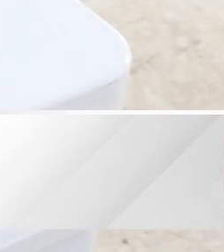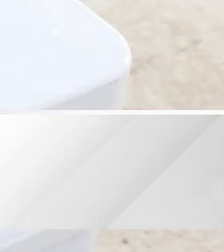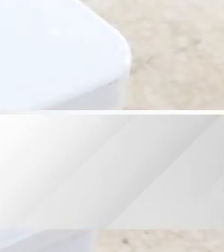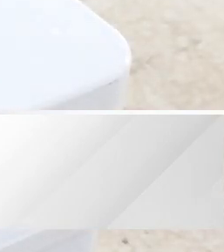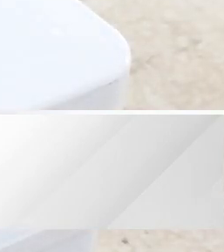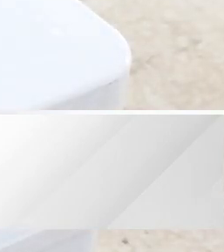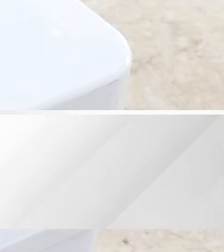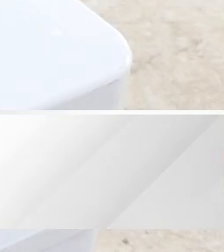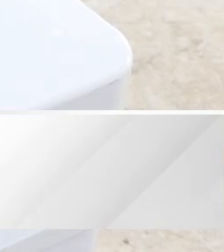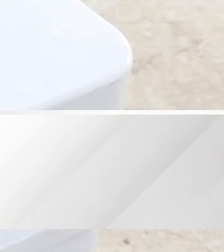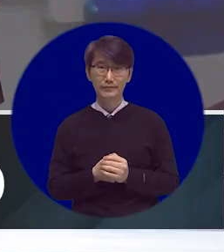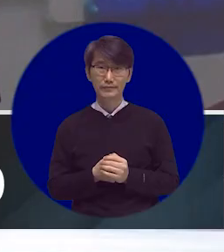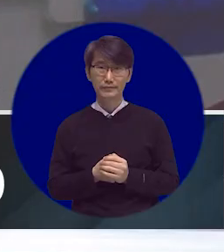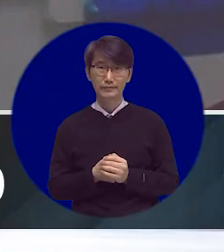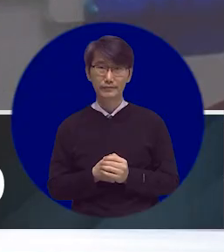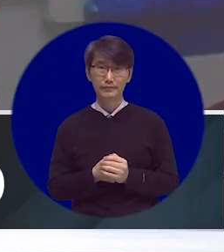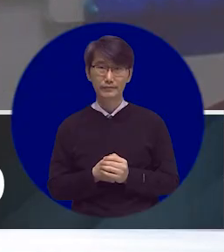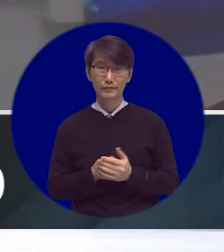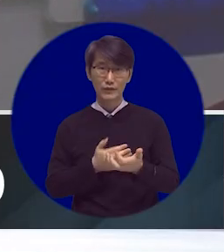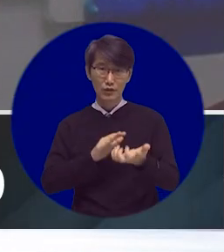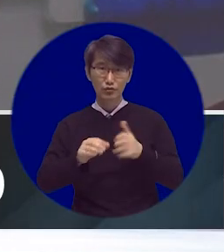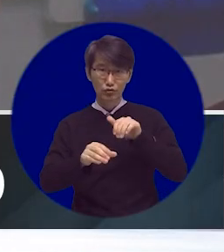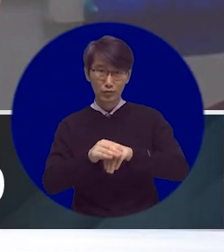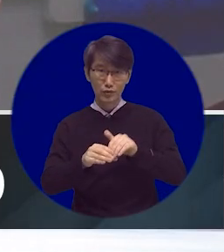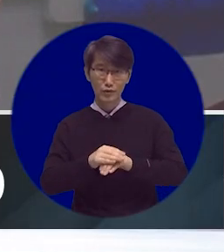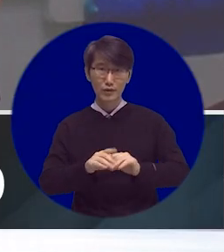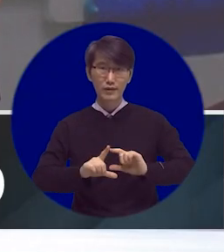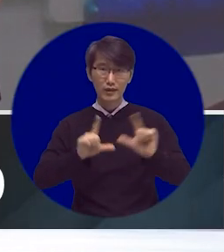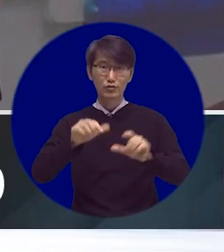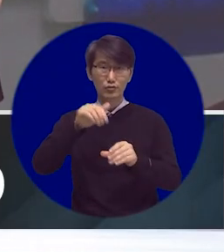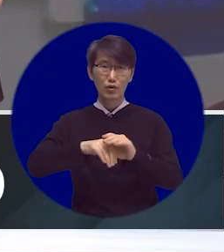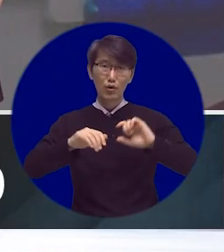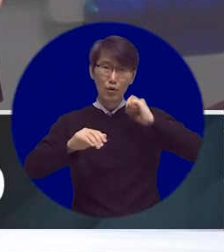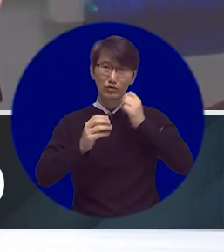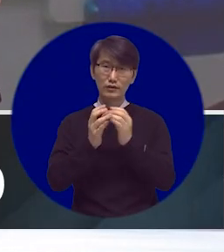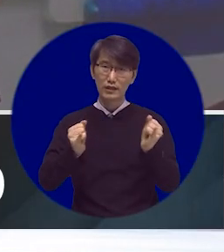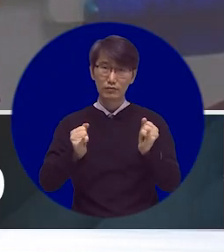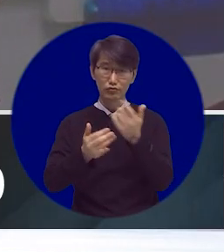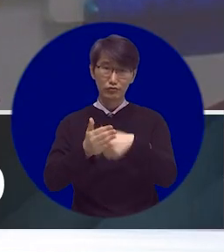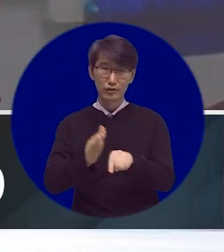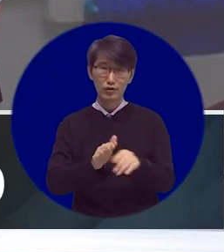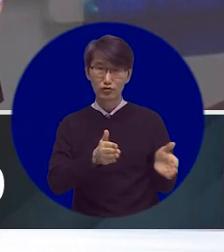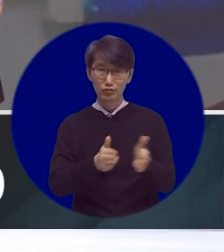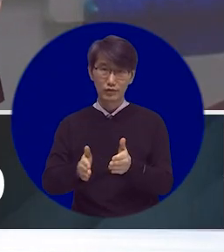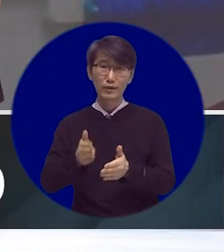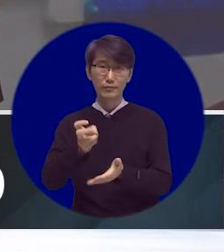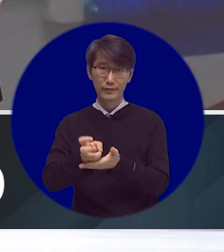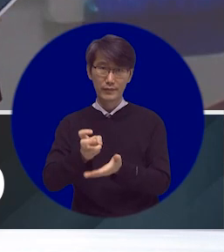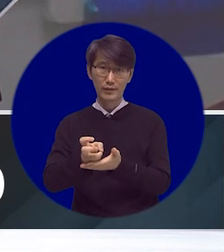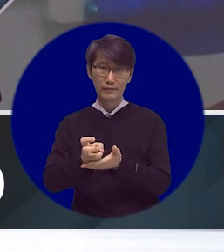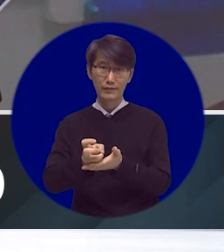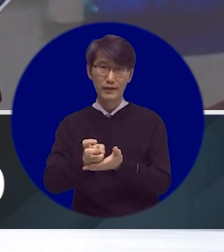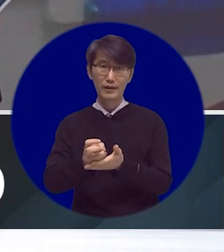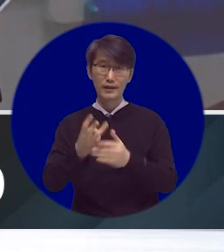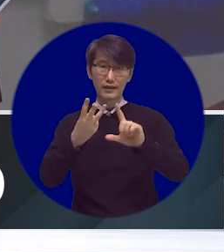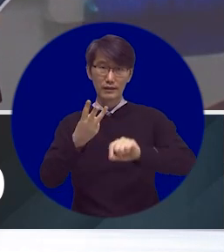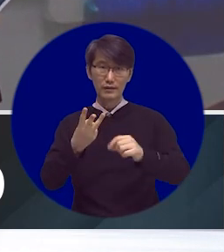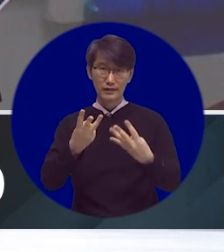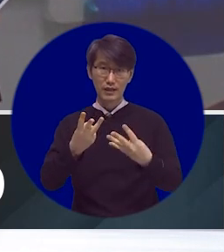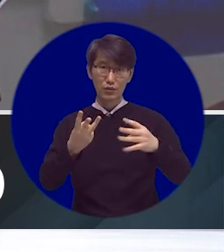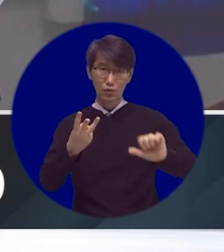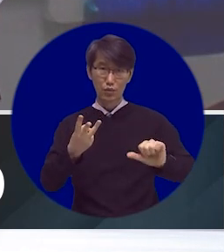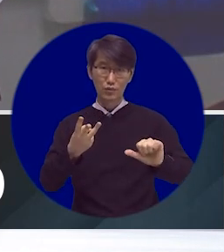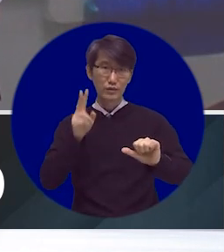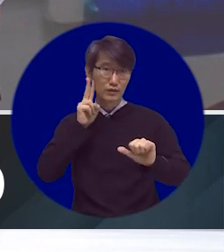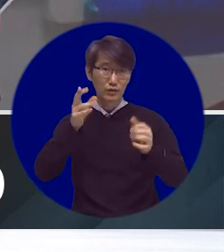후 투표하게 됩니다. 사전투표는 선거일에 투표하기 어려운 유권자를 위해 마련된 제도입니다. 지난 3월 4일과